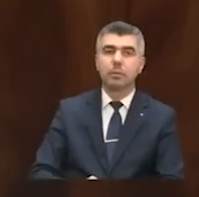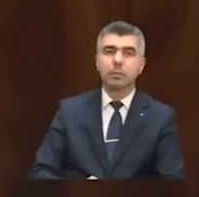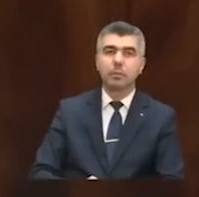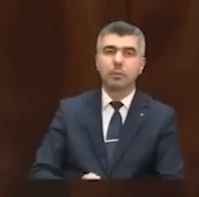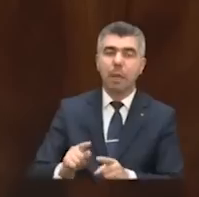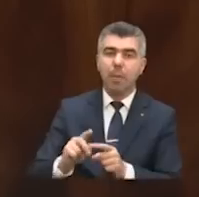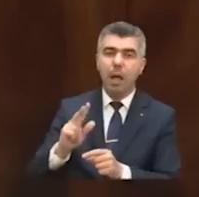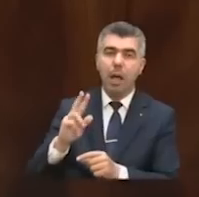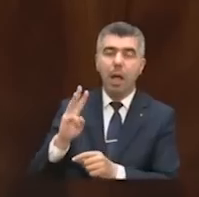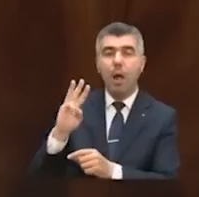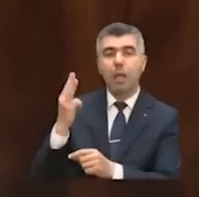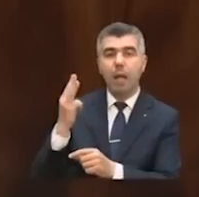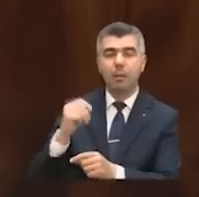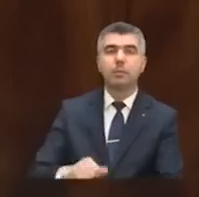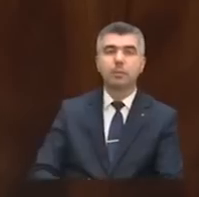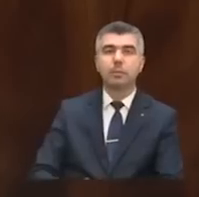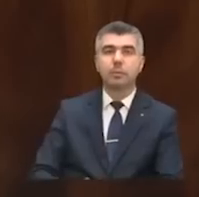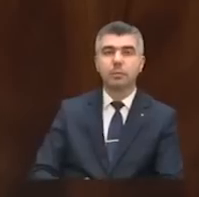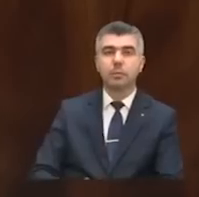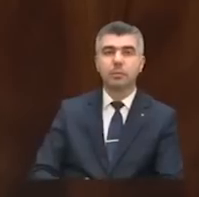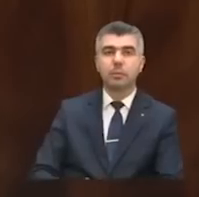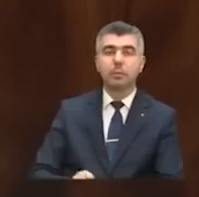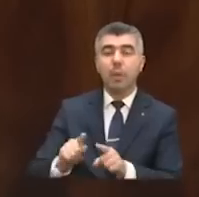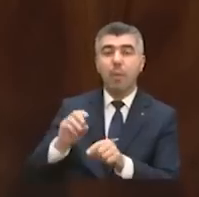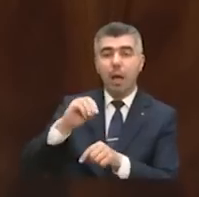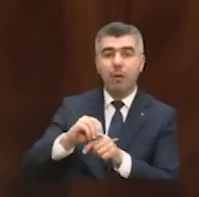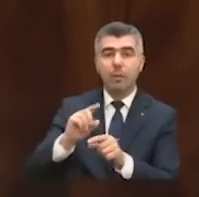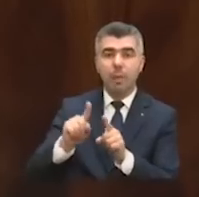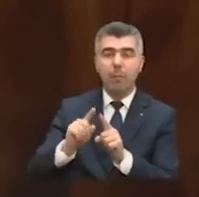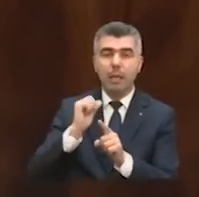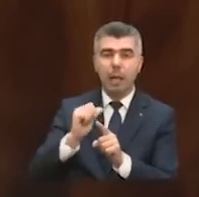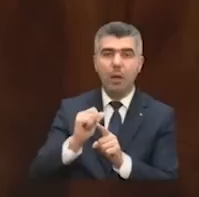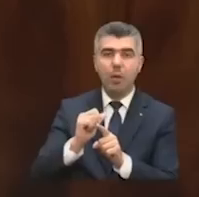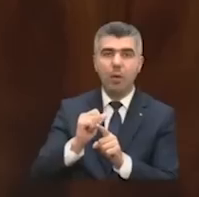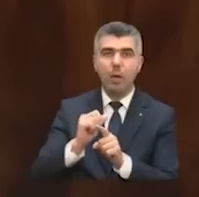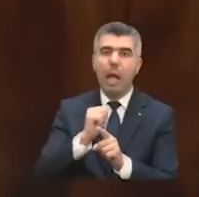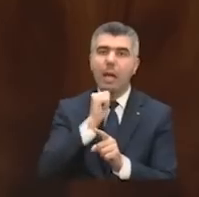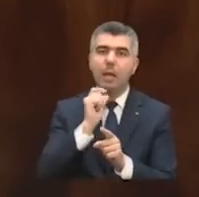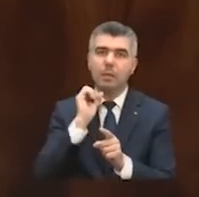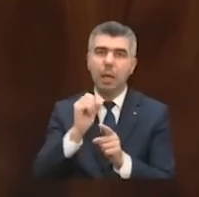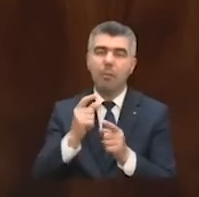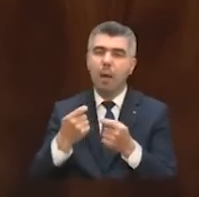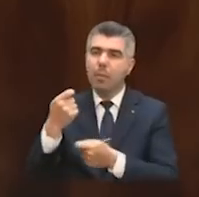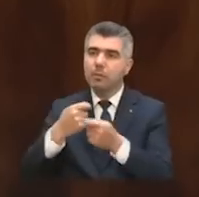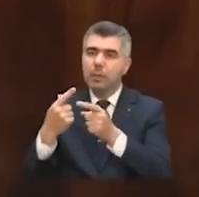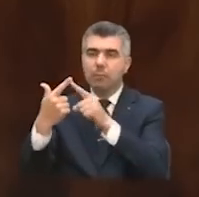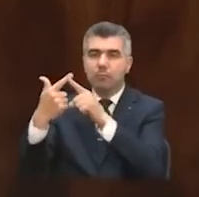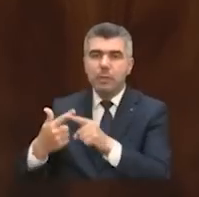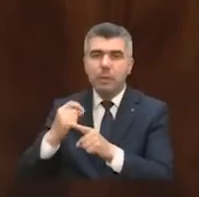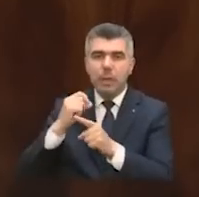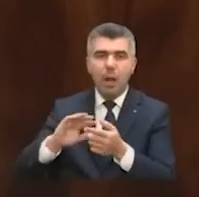ديال اكدال الى مشيتي للجامعه الكليه ديال السويسي غادي يديروا الكوميرس انترناسيونال